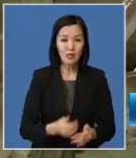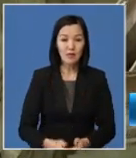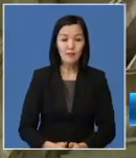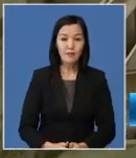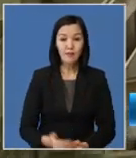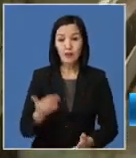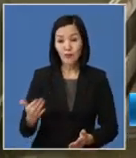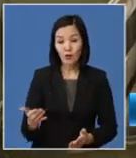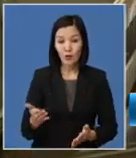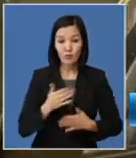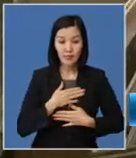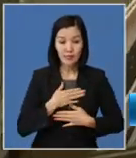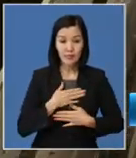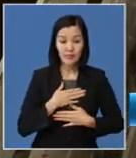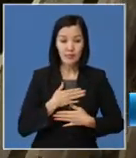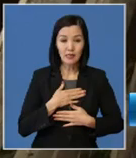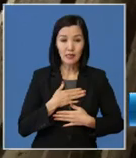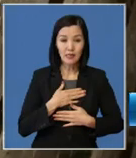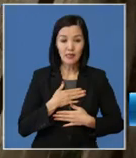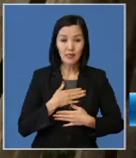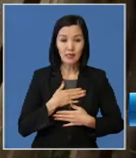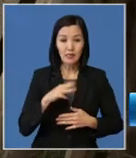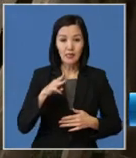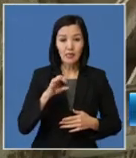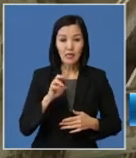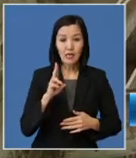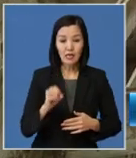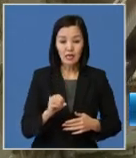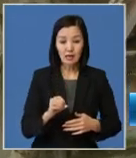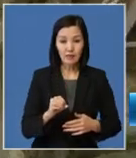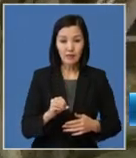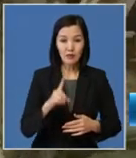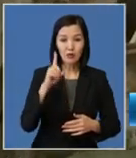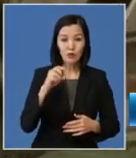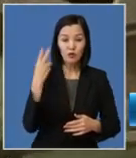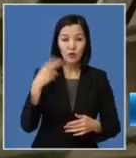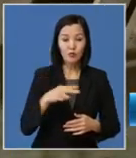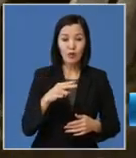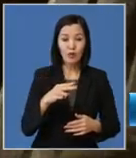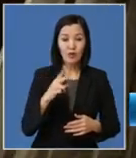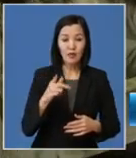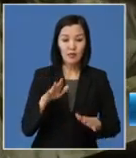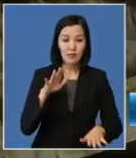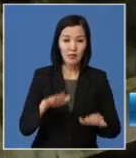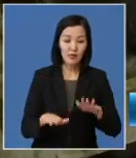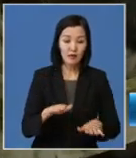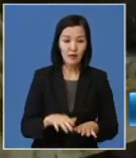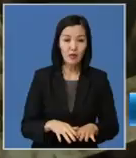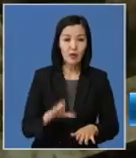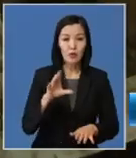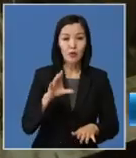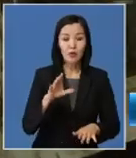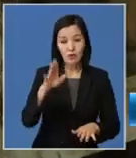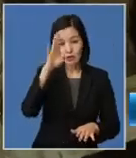Біздің міне текеміз, бұл текенің салмағы 120 килограммға дейін барады. Сұлтан Бейбар